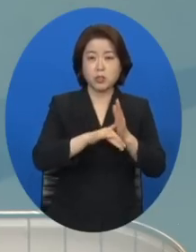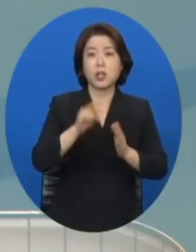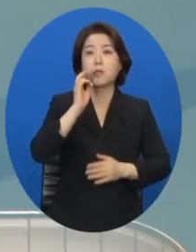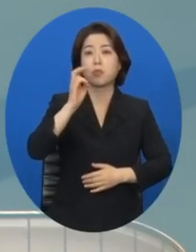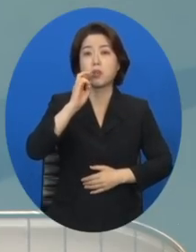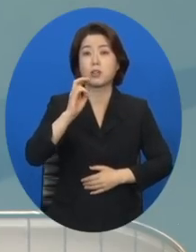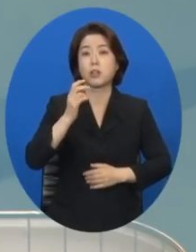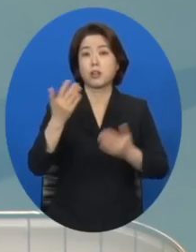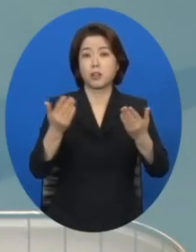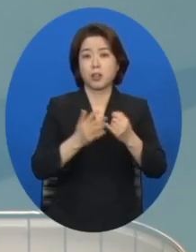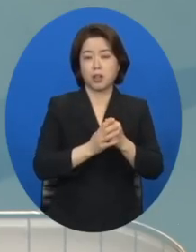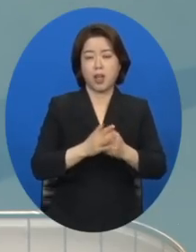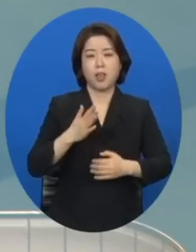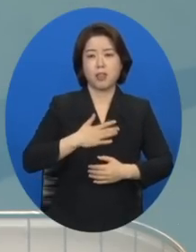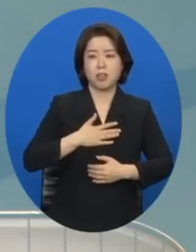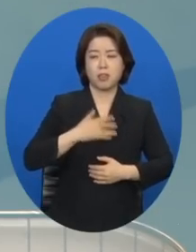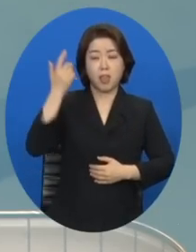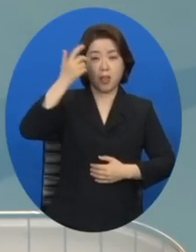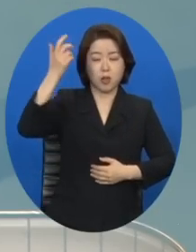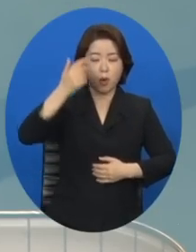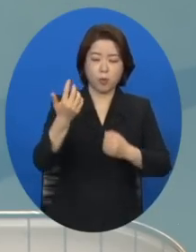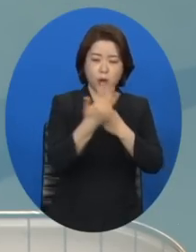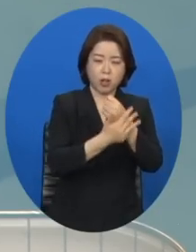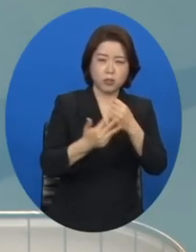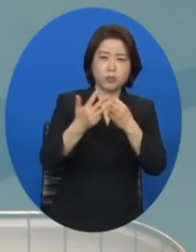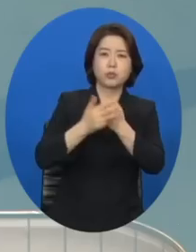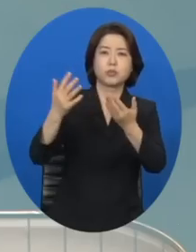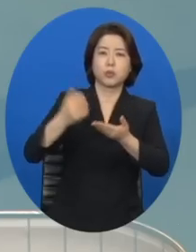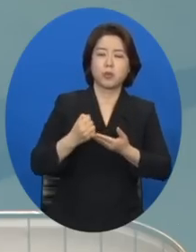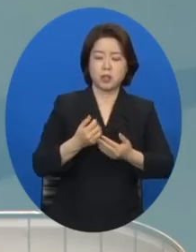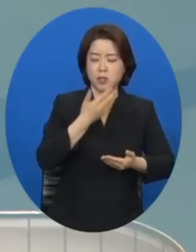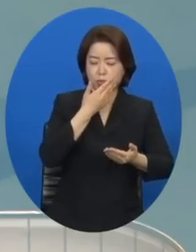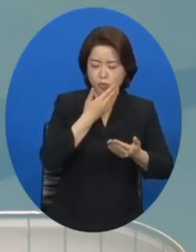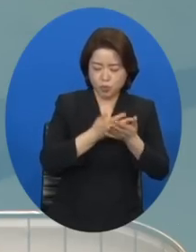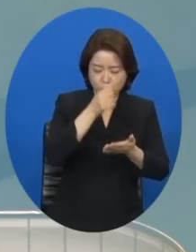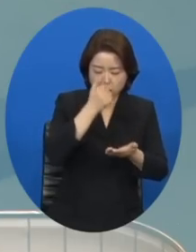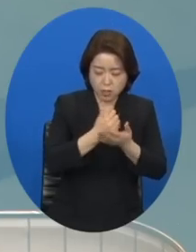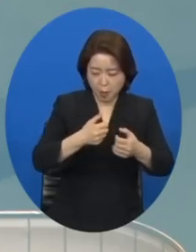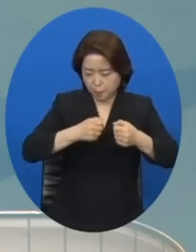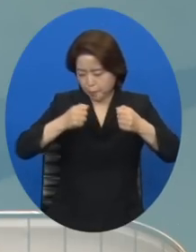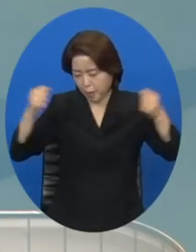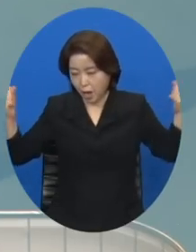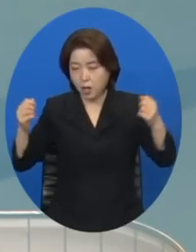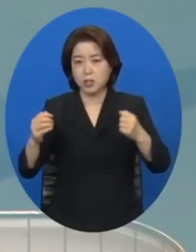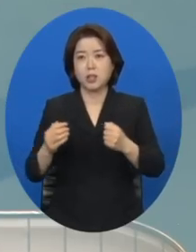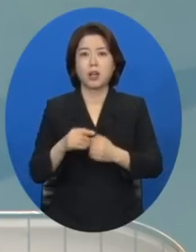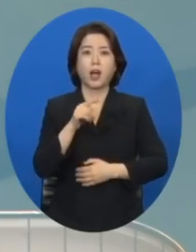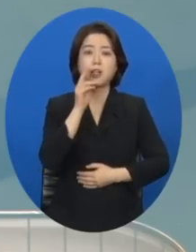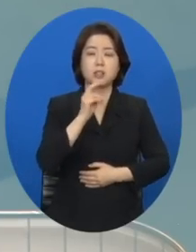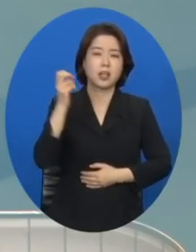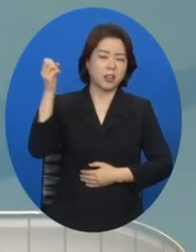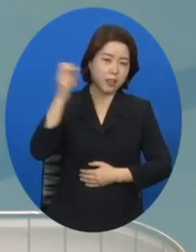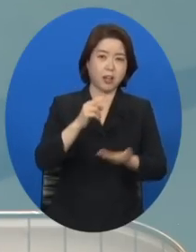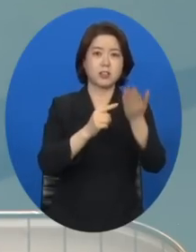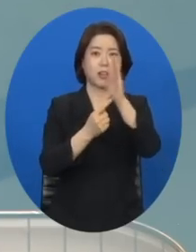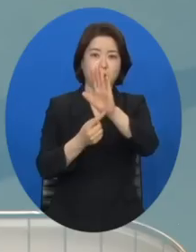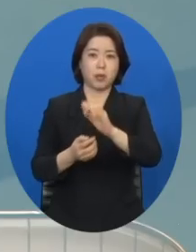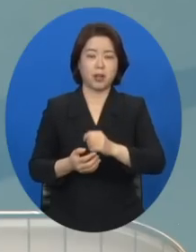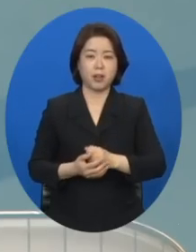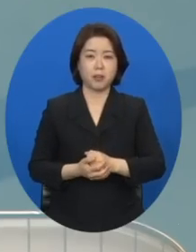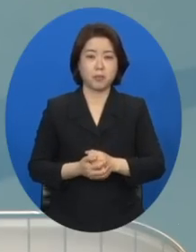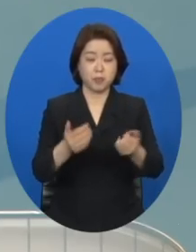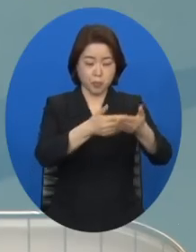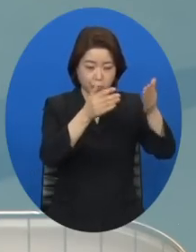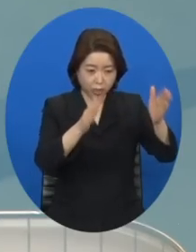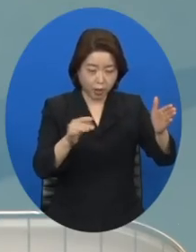내 영혼이 은총이다 중한재진 벗고 보니 찬양이 다시 나오더라는 것이죠 그러면서 그렇게